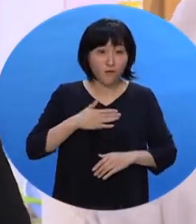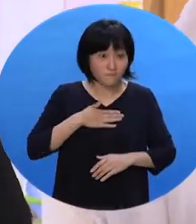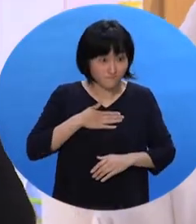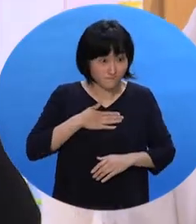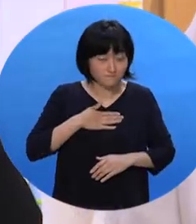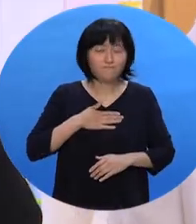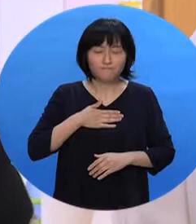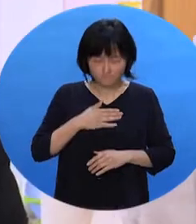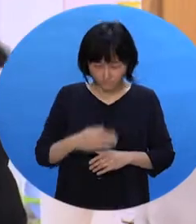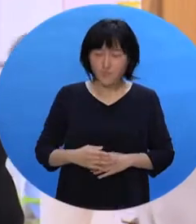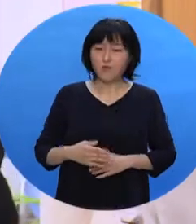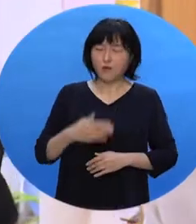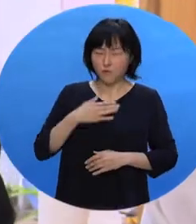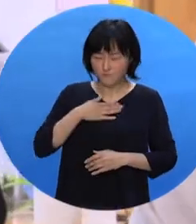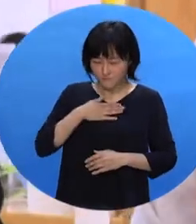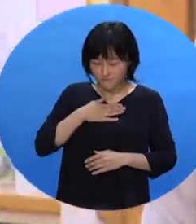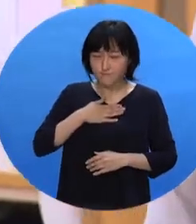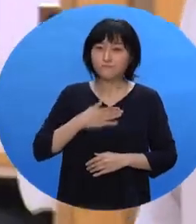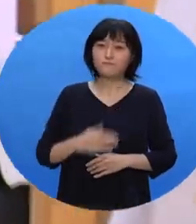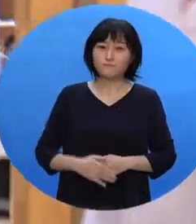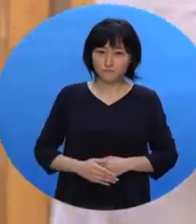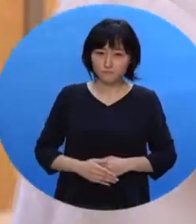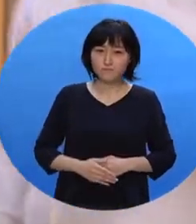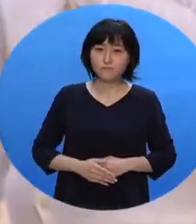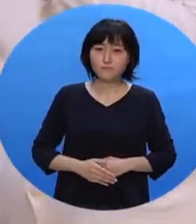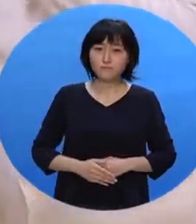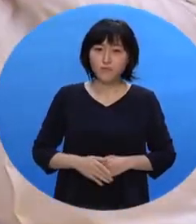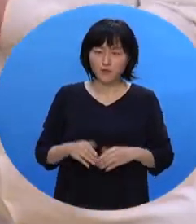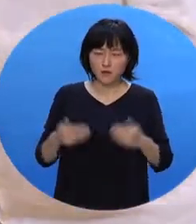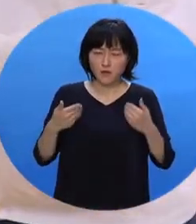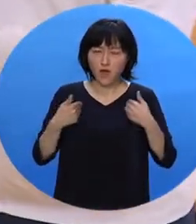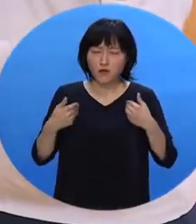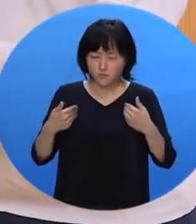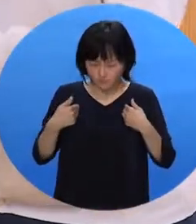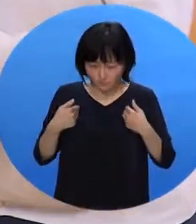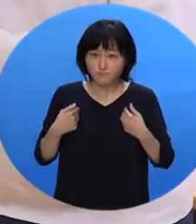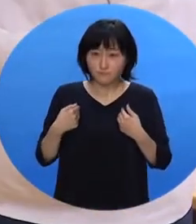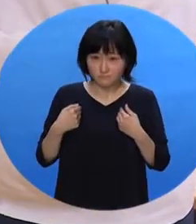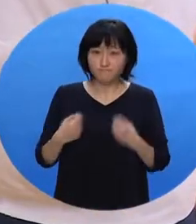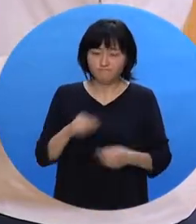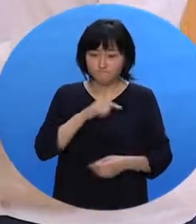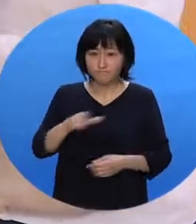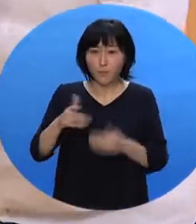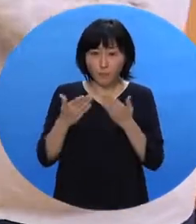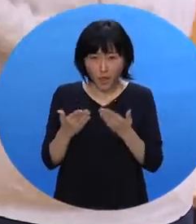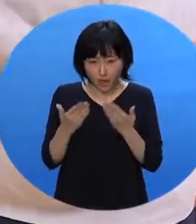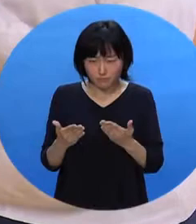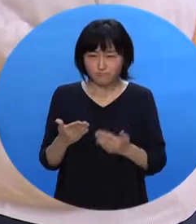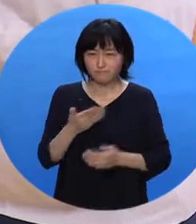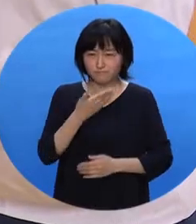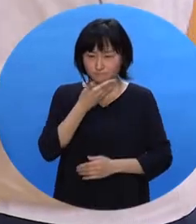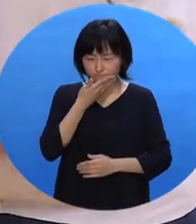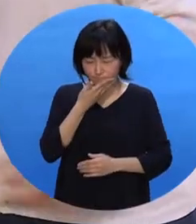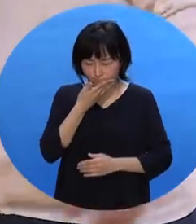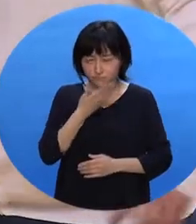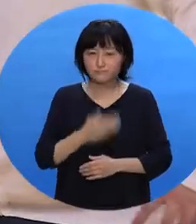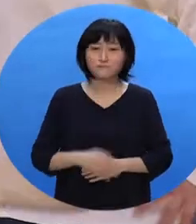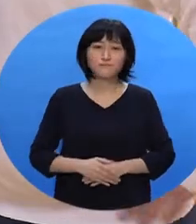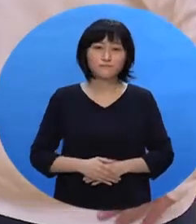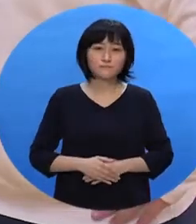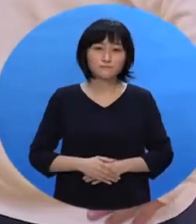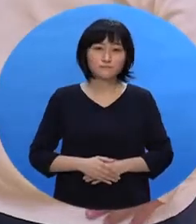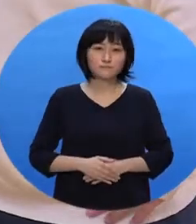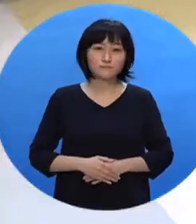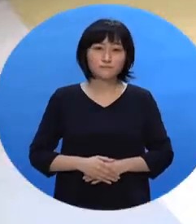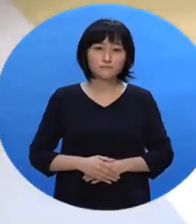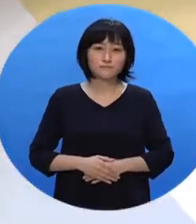見て分かった？ 分かりました、はい、伝わりました。 そうです、 これも必要ですよ、自分から学ぶ姿勢。 そうです、 これはもう重要